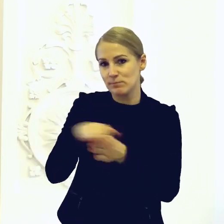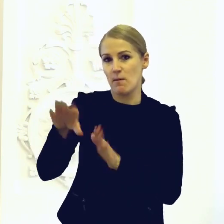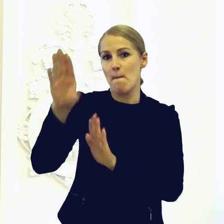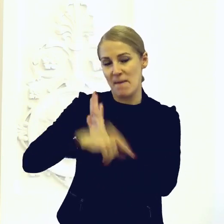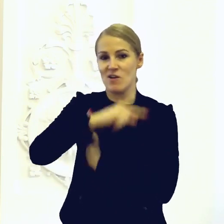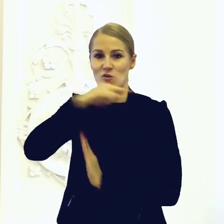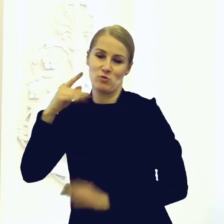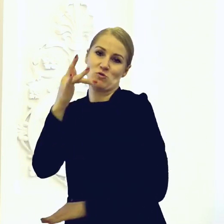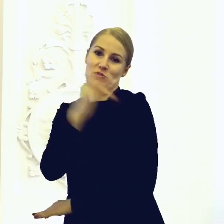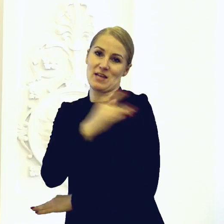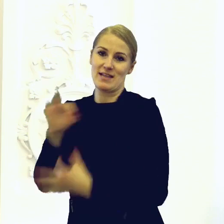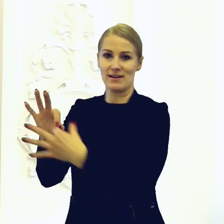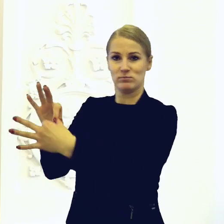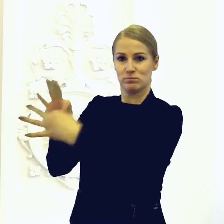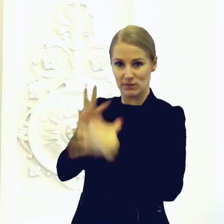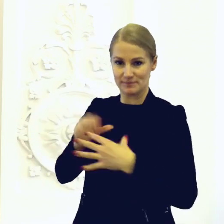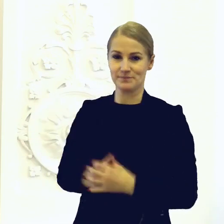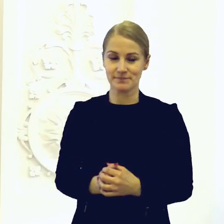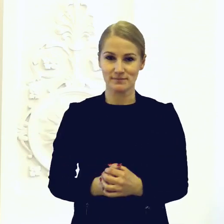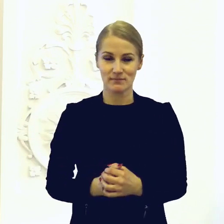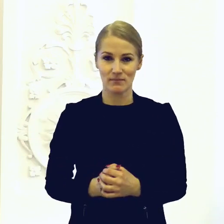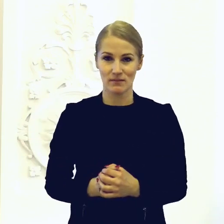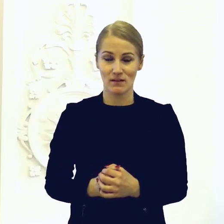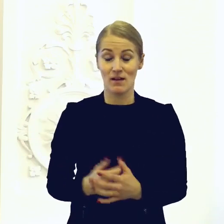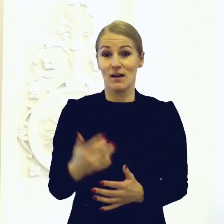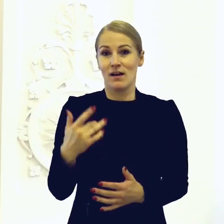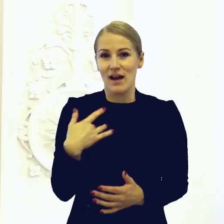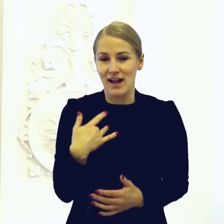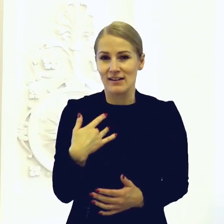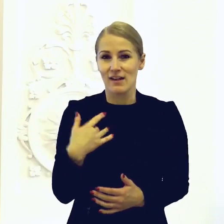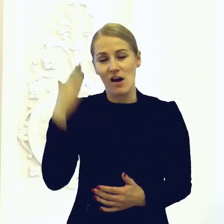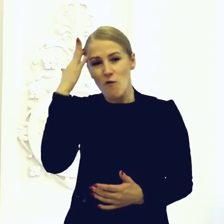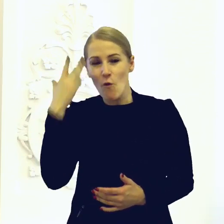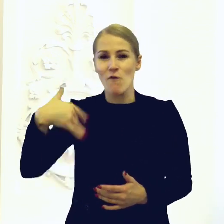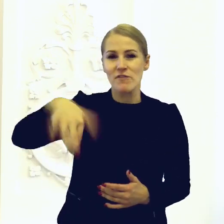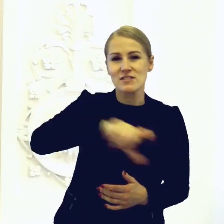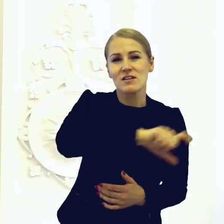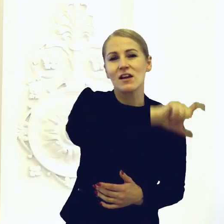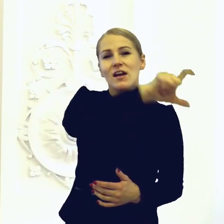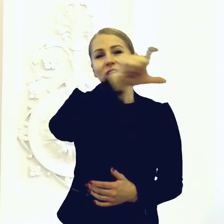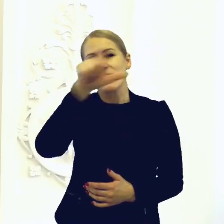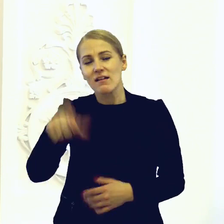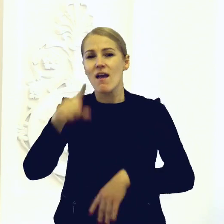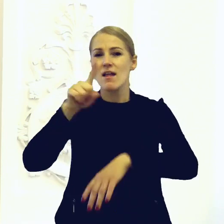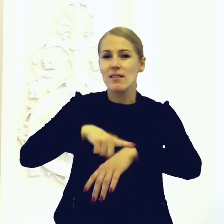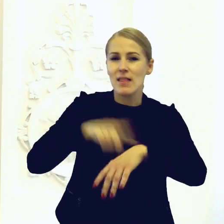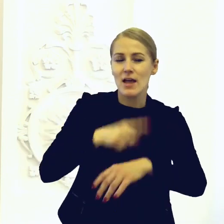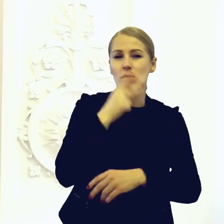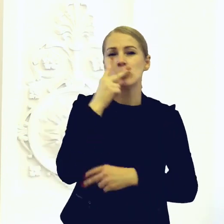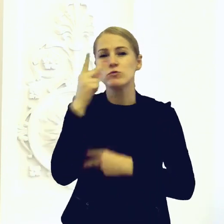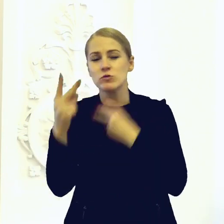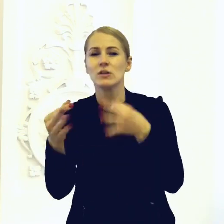procesą. Tiesiog galbūt mes šiek tiek per ilgai laiko Europos institucijose